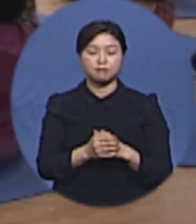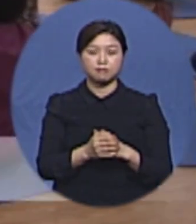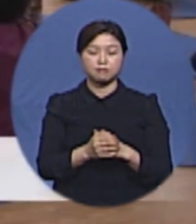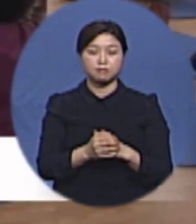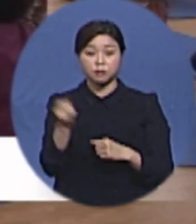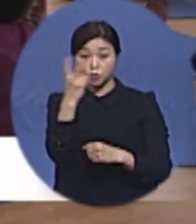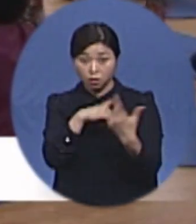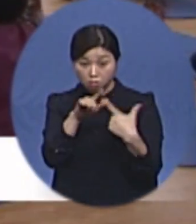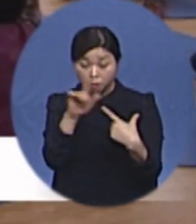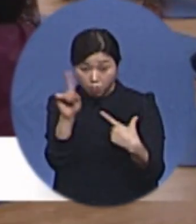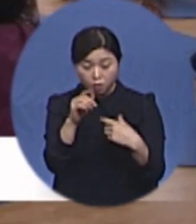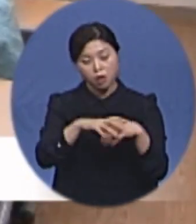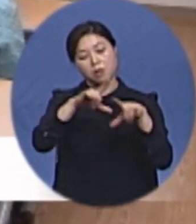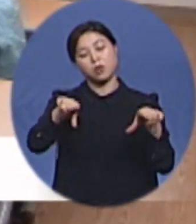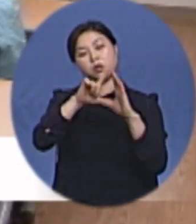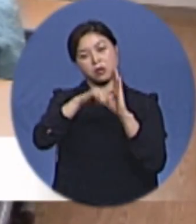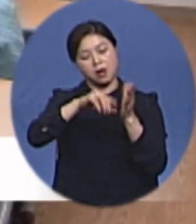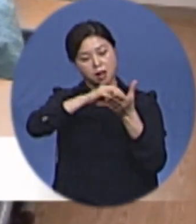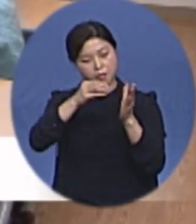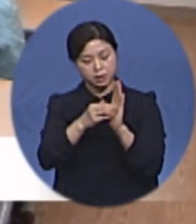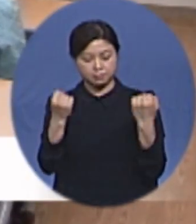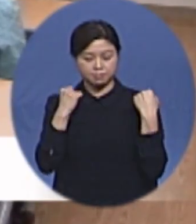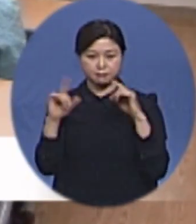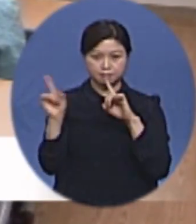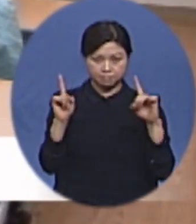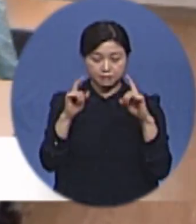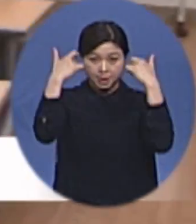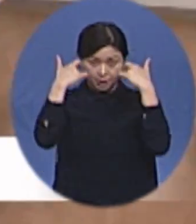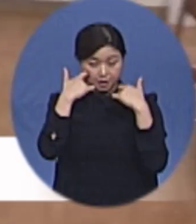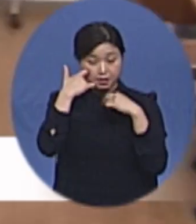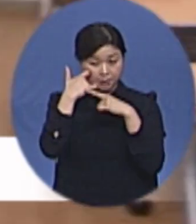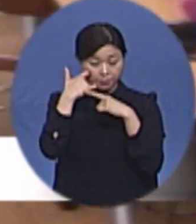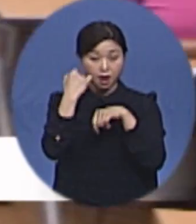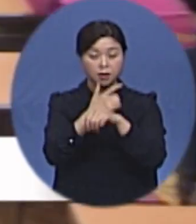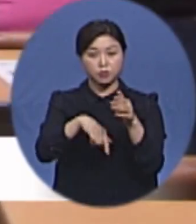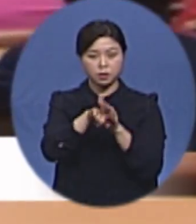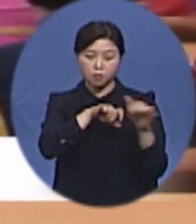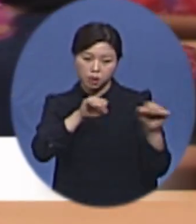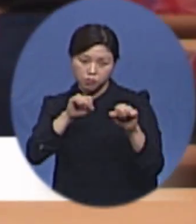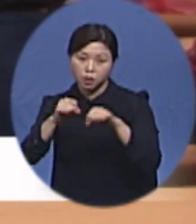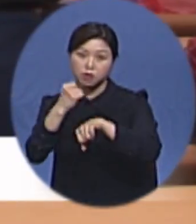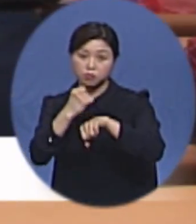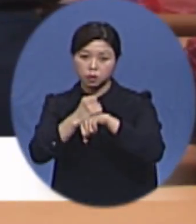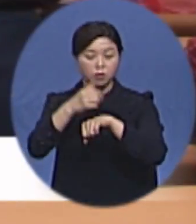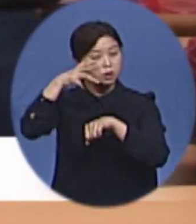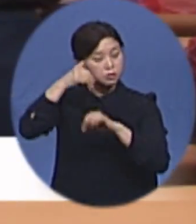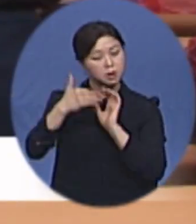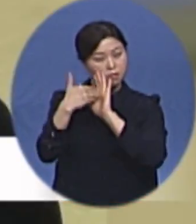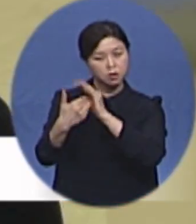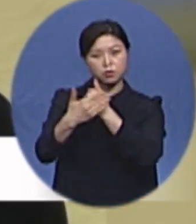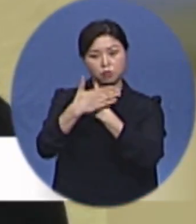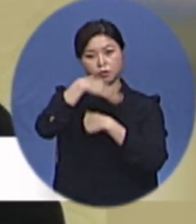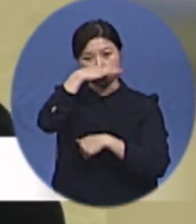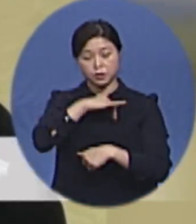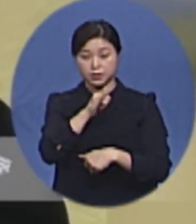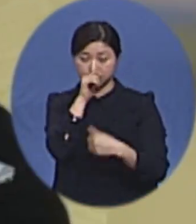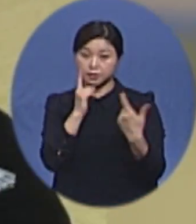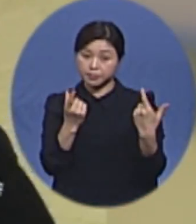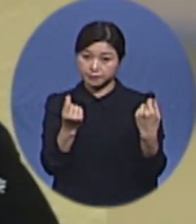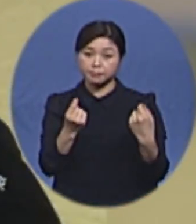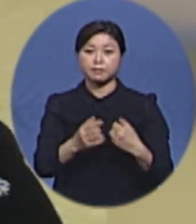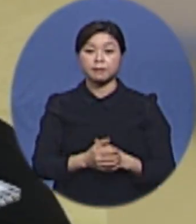이뿐만 아니라 평상시 적당한 긴장감을 갖고 사회활동을 하는 것도 치매를 예방하는 데 많은 도움이 된다고